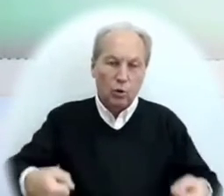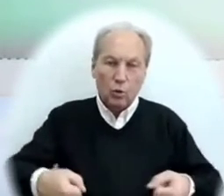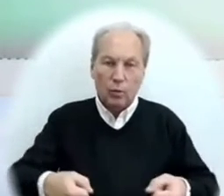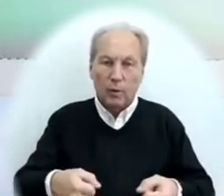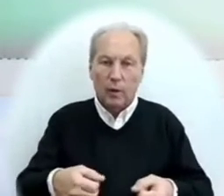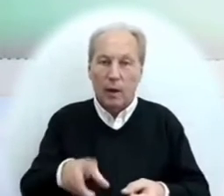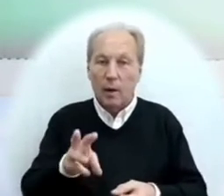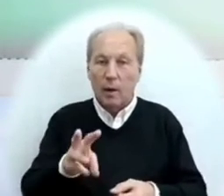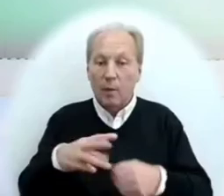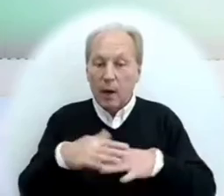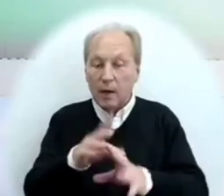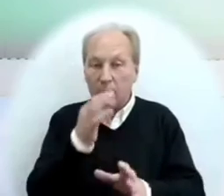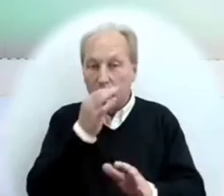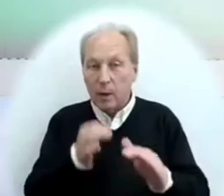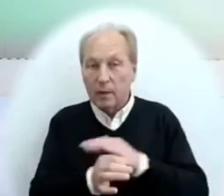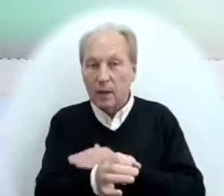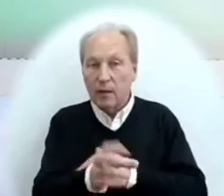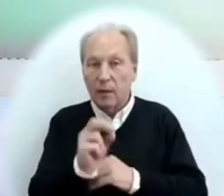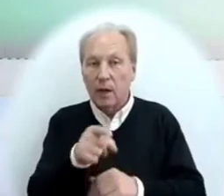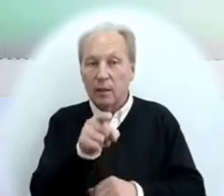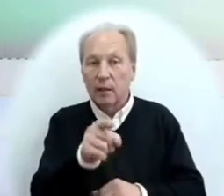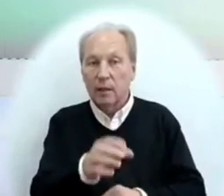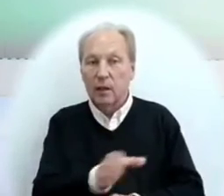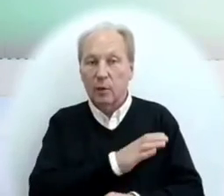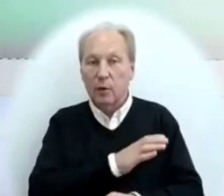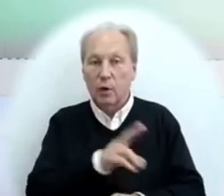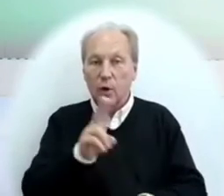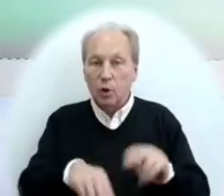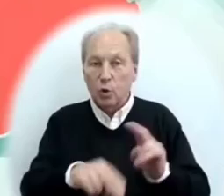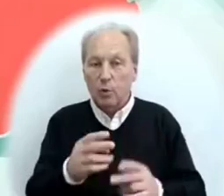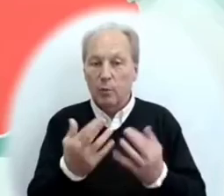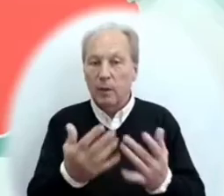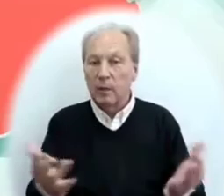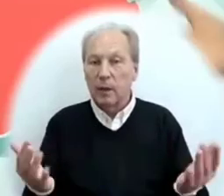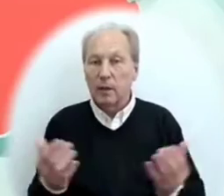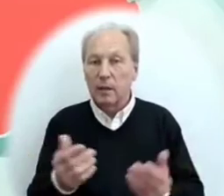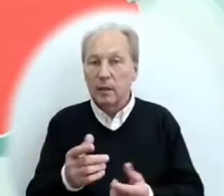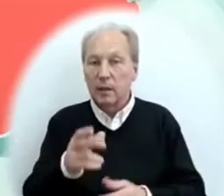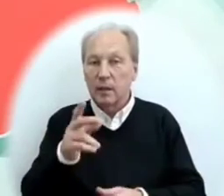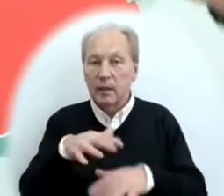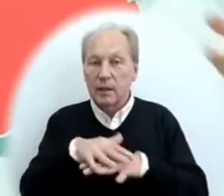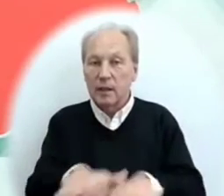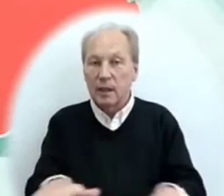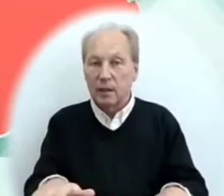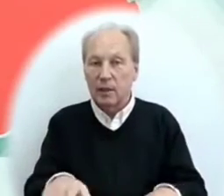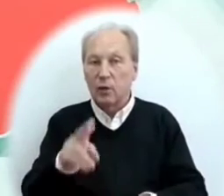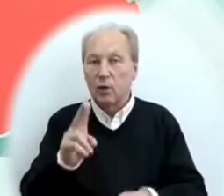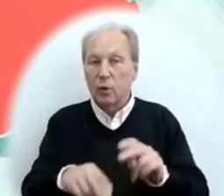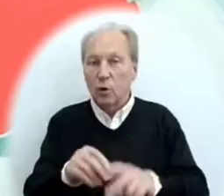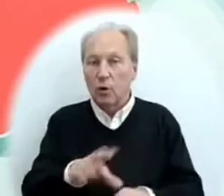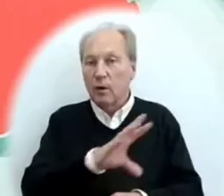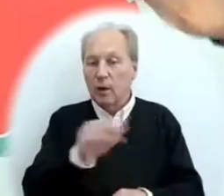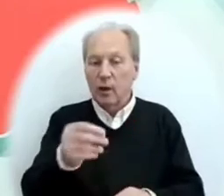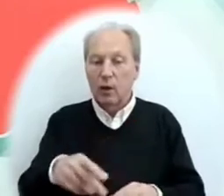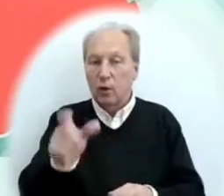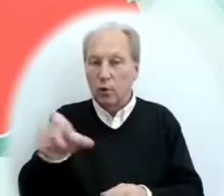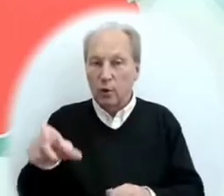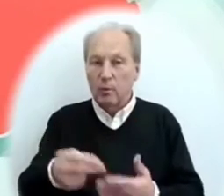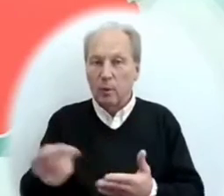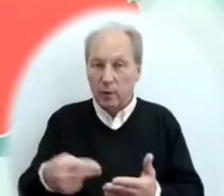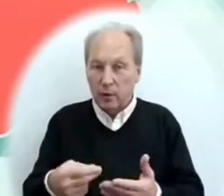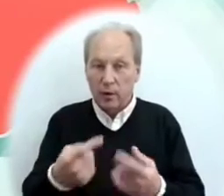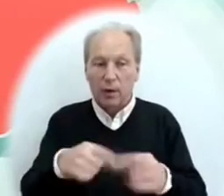маркетинг подсказывает, как ты разбогатеешь. Строить потребительские партнерские сети, строить огромное количество всех людей подписывать. Потом из них произойдет